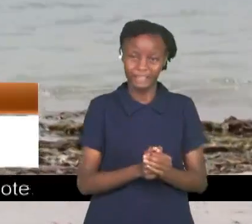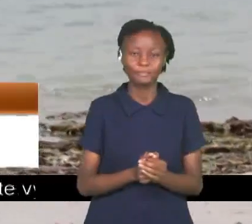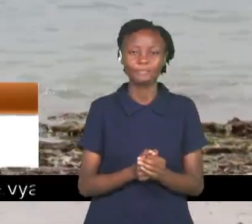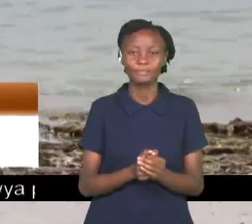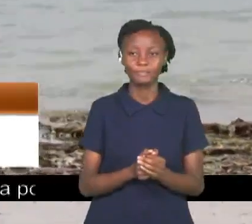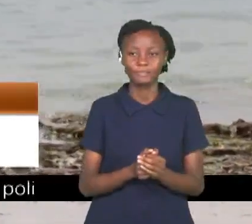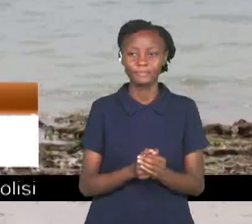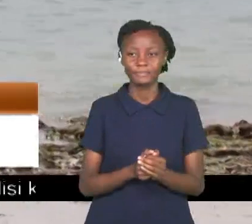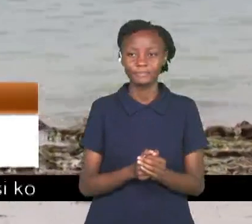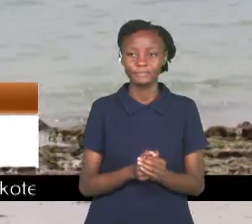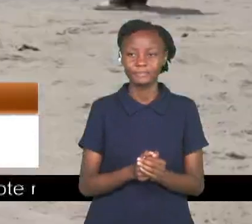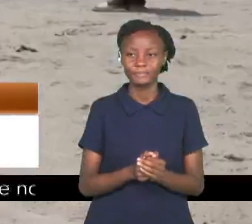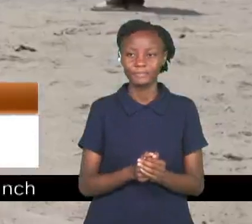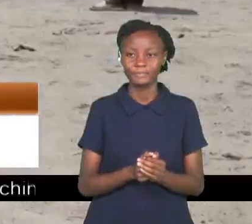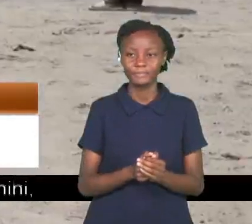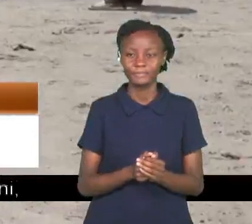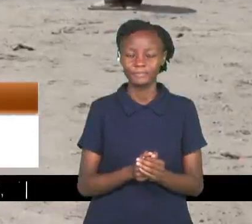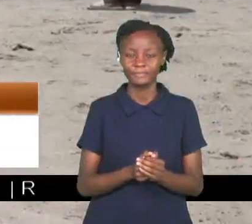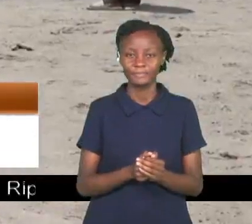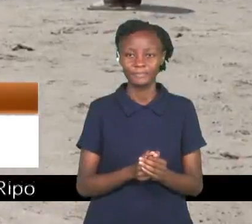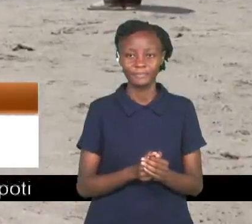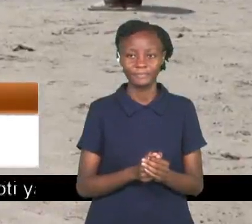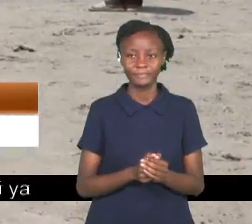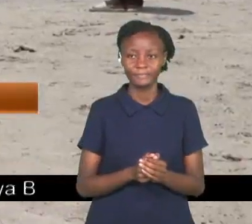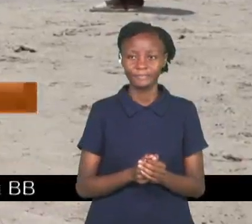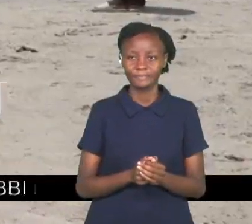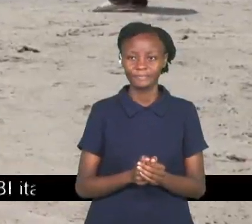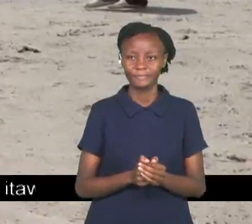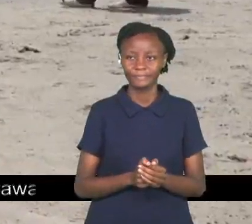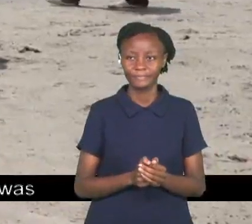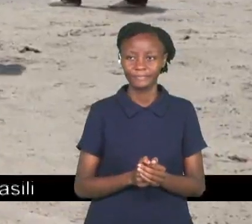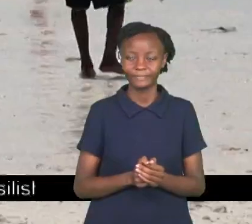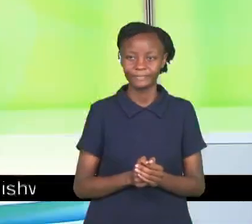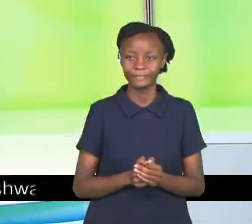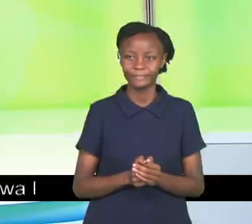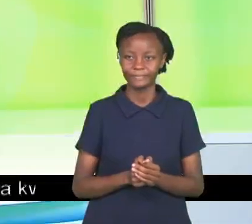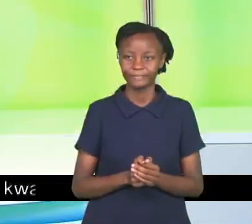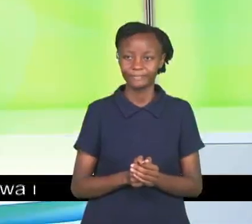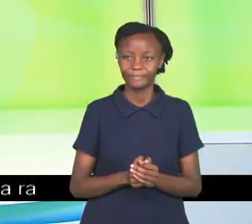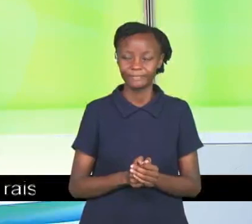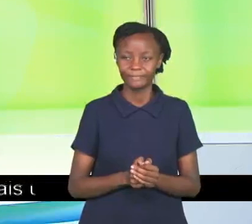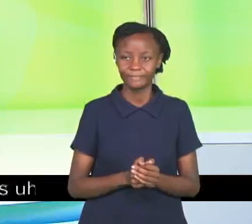wawekezaji nchini humo. Nixon Kisaka, Switch Adhuhuri.